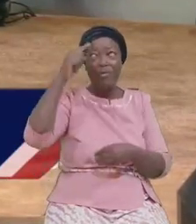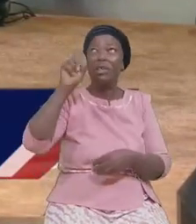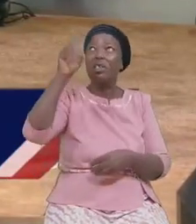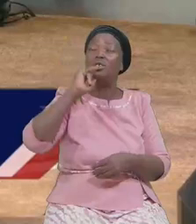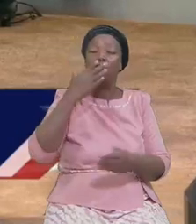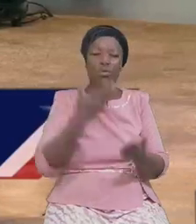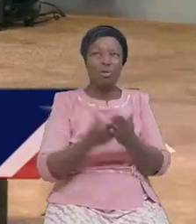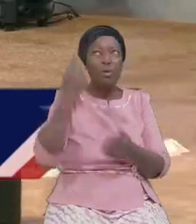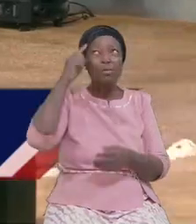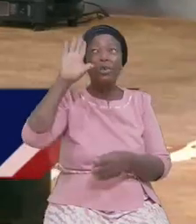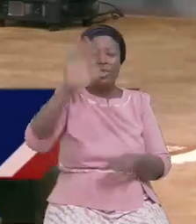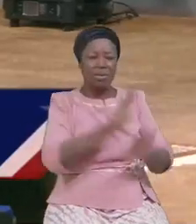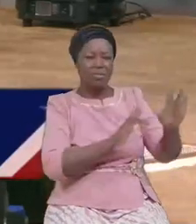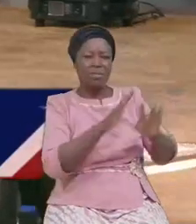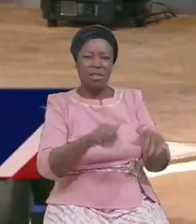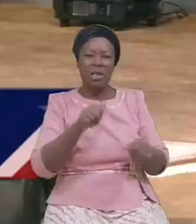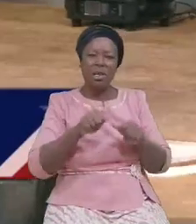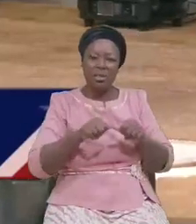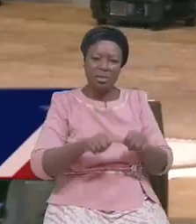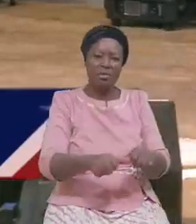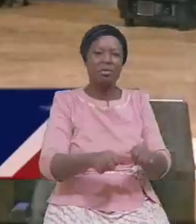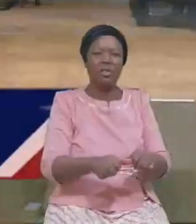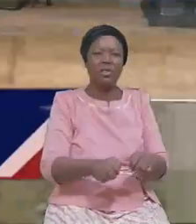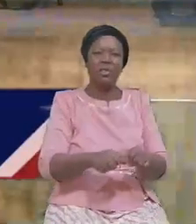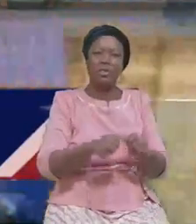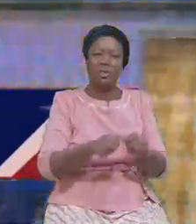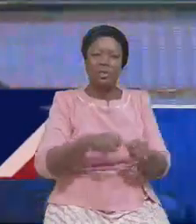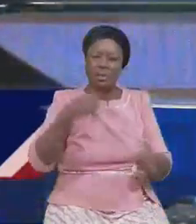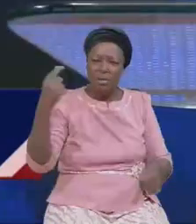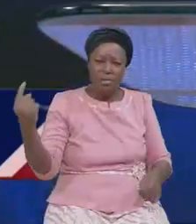miséricorde dure à toujours. Je pensais que quelqu'un allait dire amen.